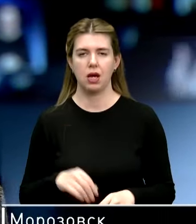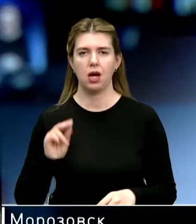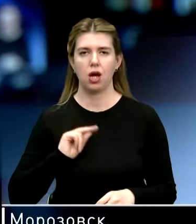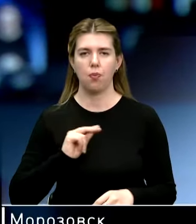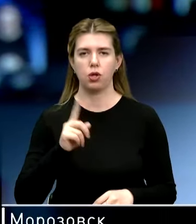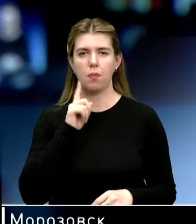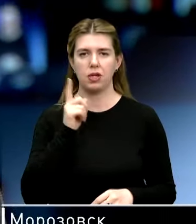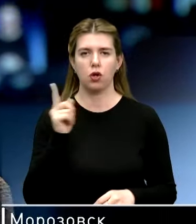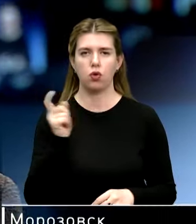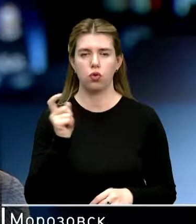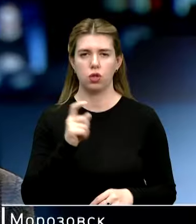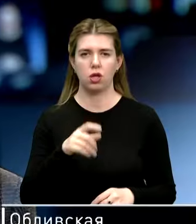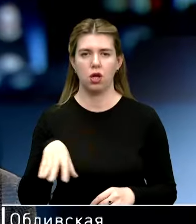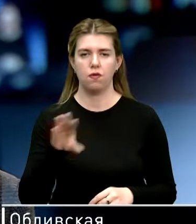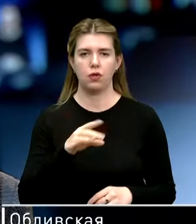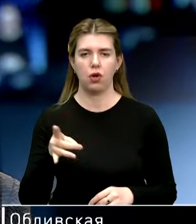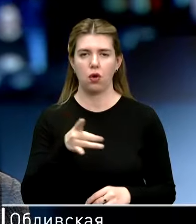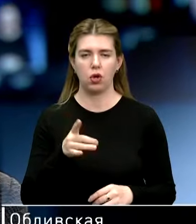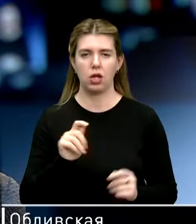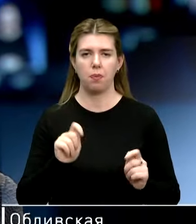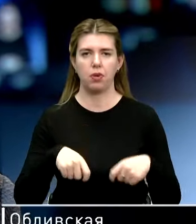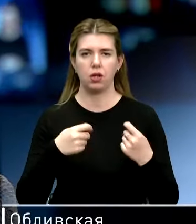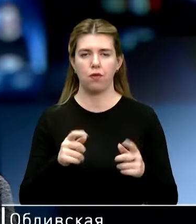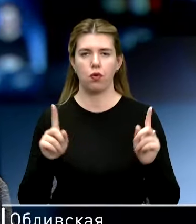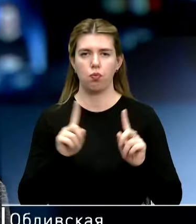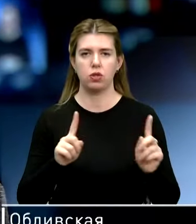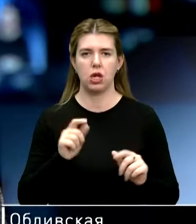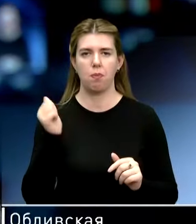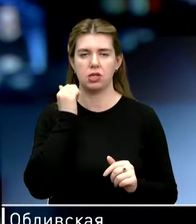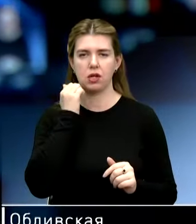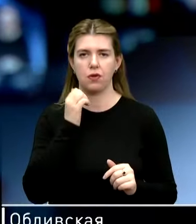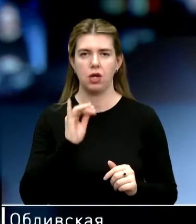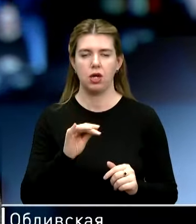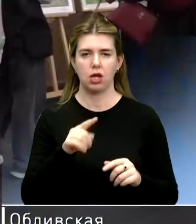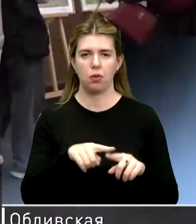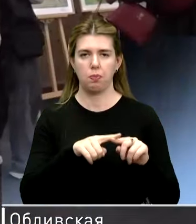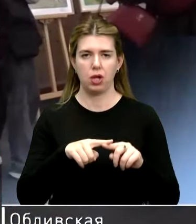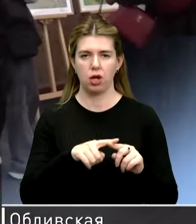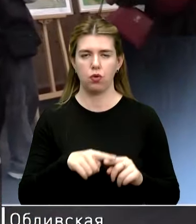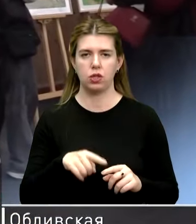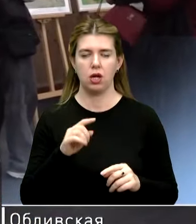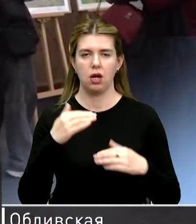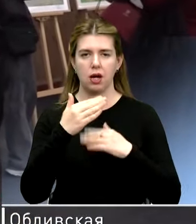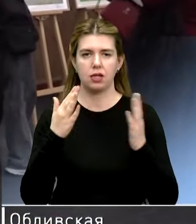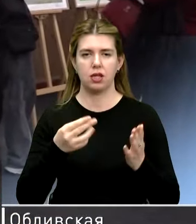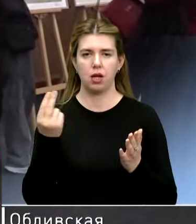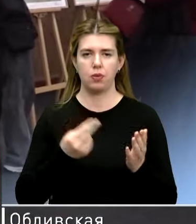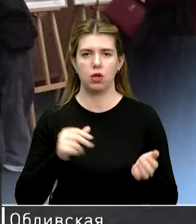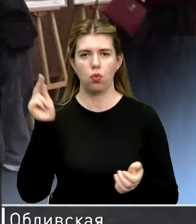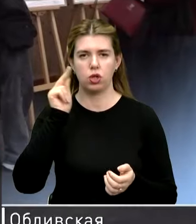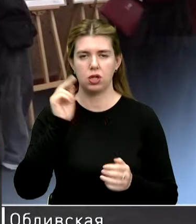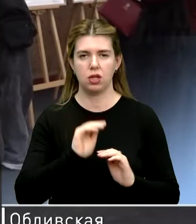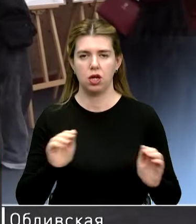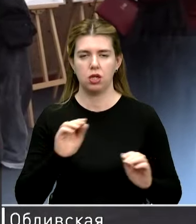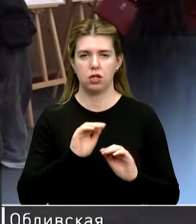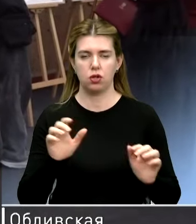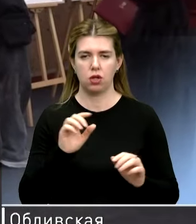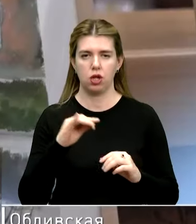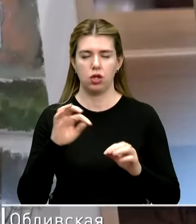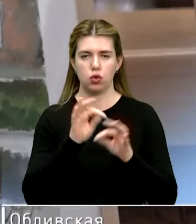Работы юных художников Донского региона передадут в музеи Москвы и Республики Беларусь. Картины написали учащиеся детской